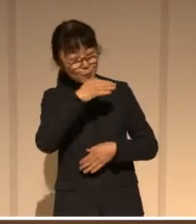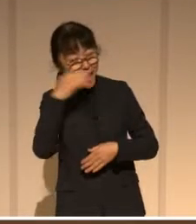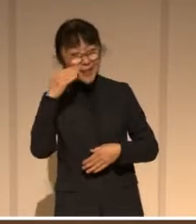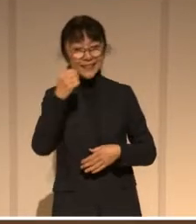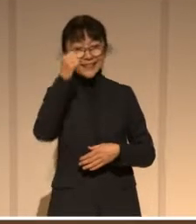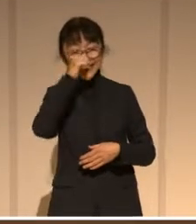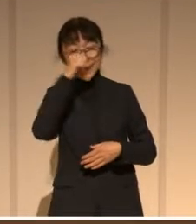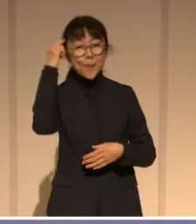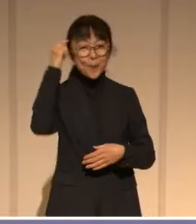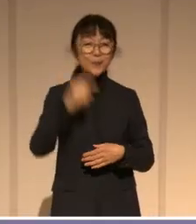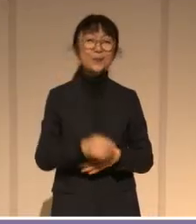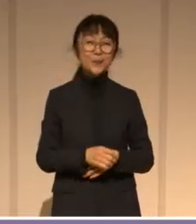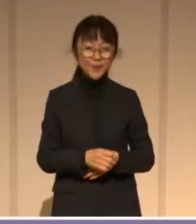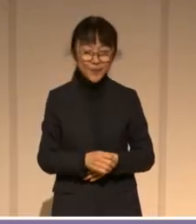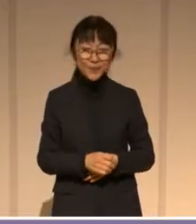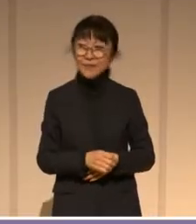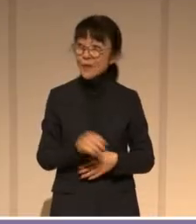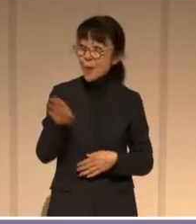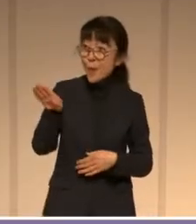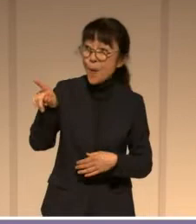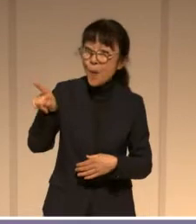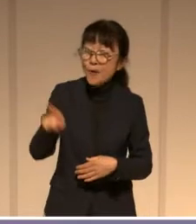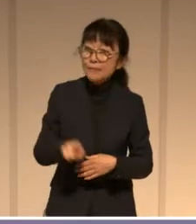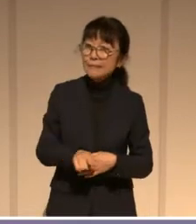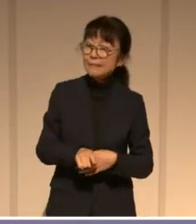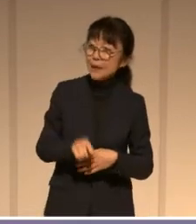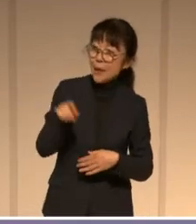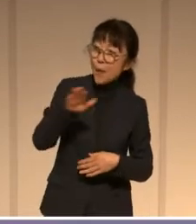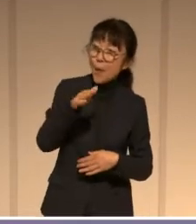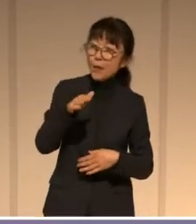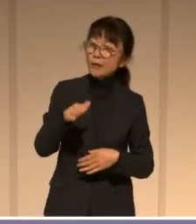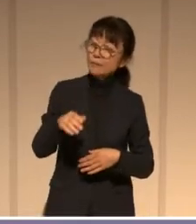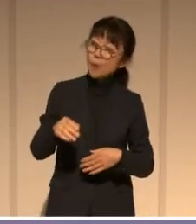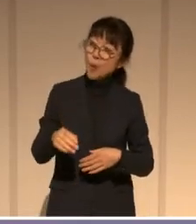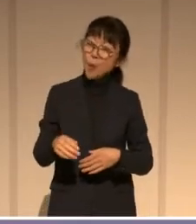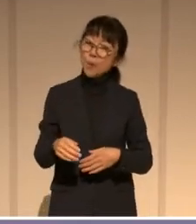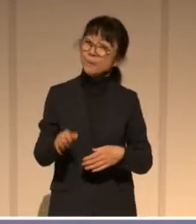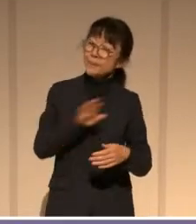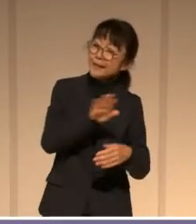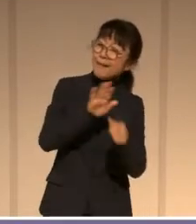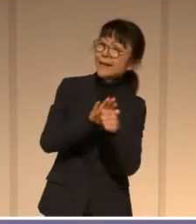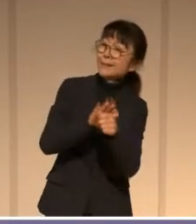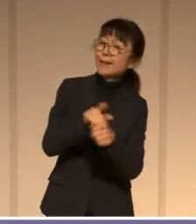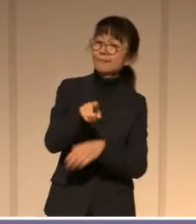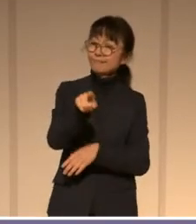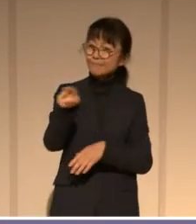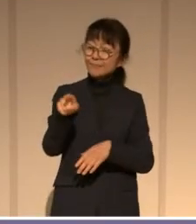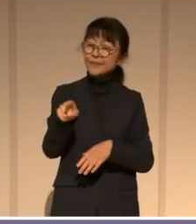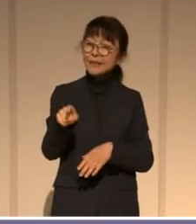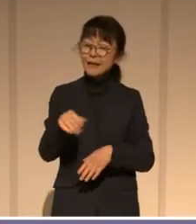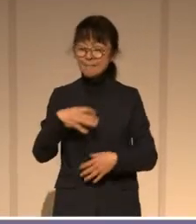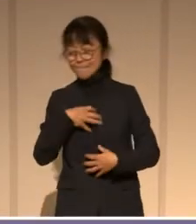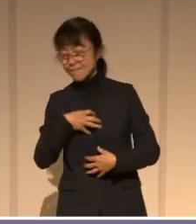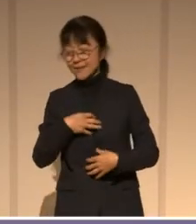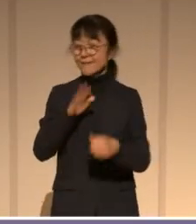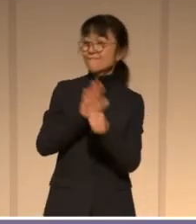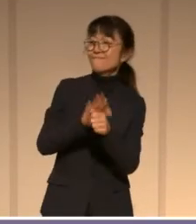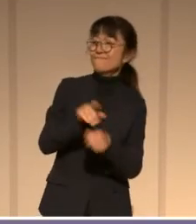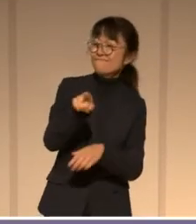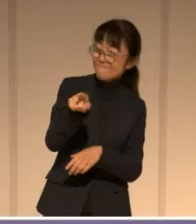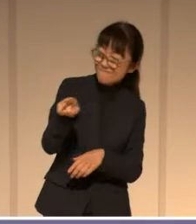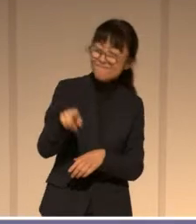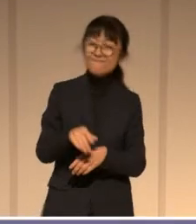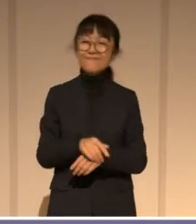ねお前さんどうですかもうムードーメーカーだよねああそうですねもう悔しいけどね